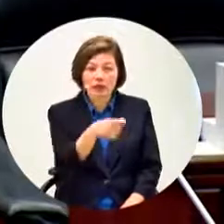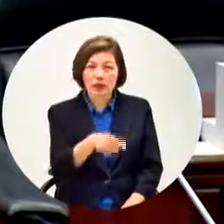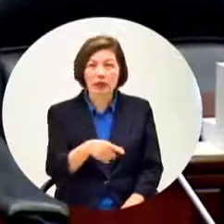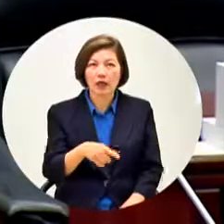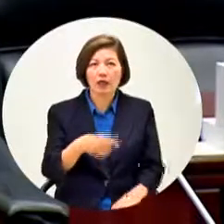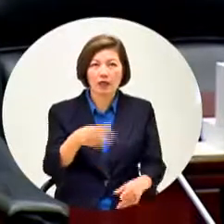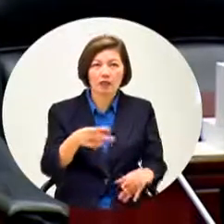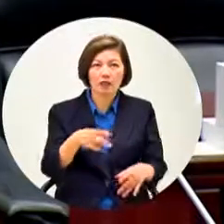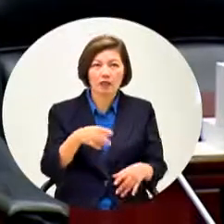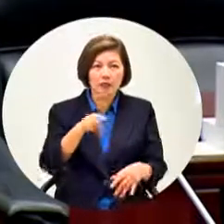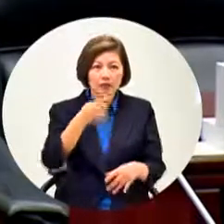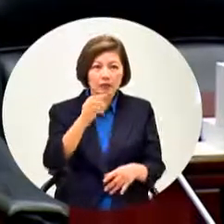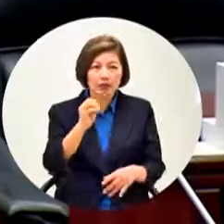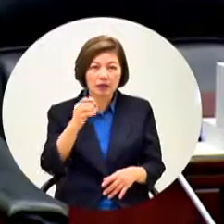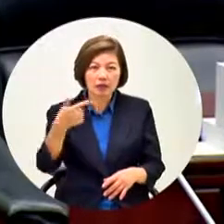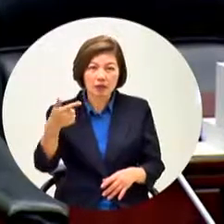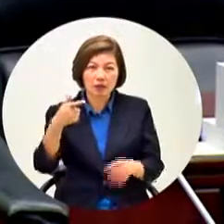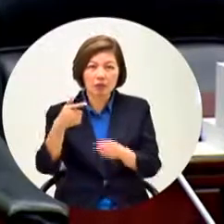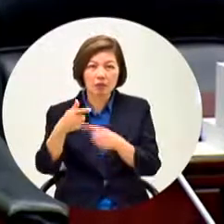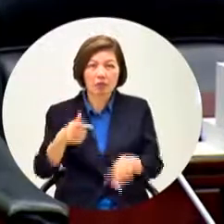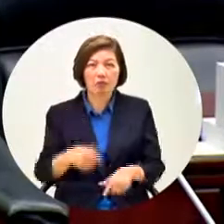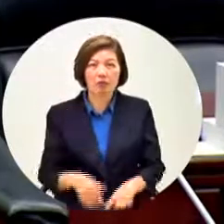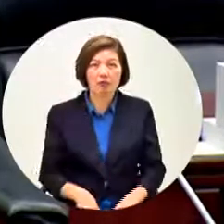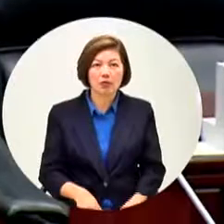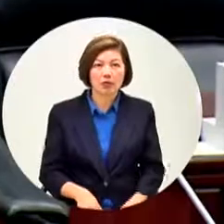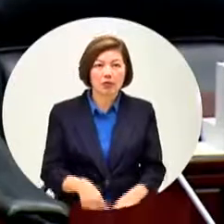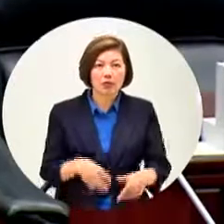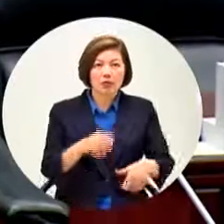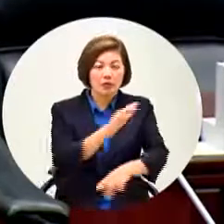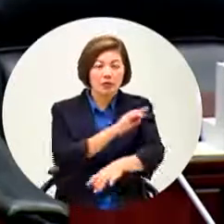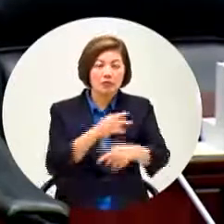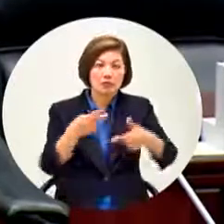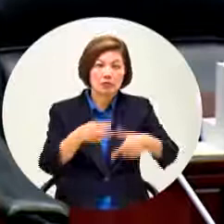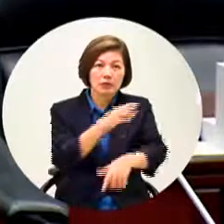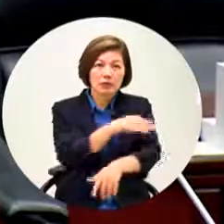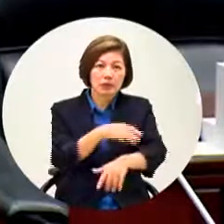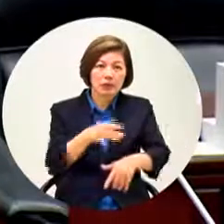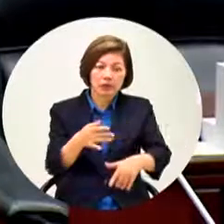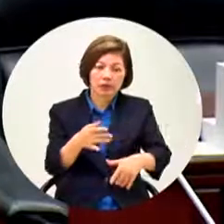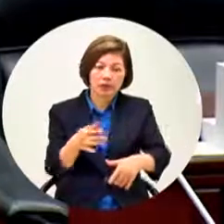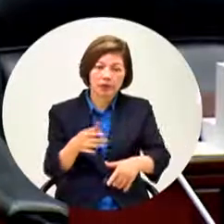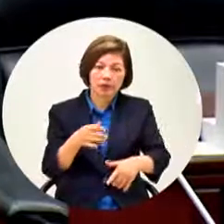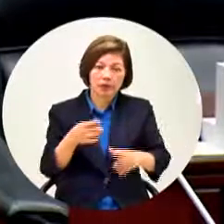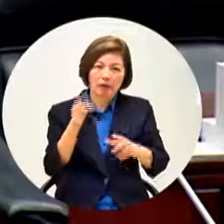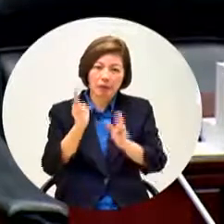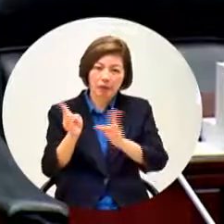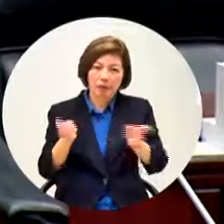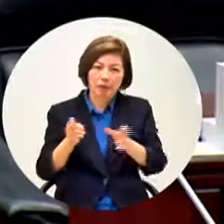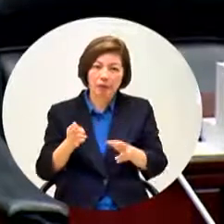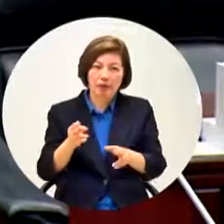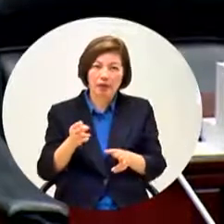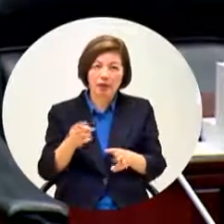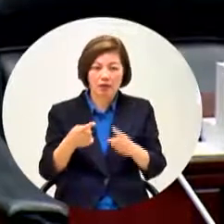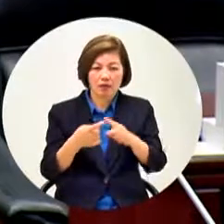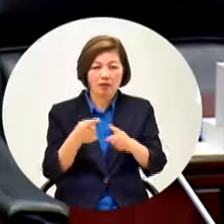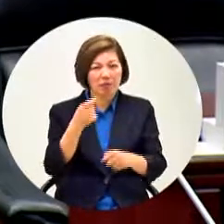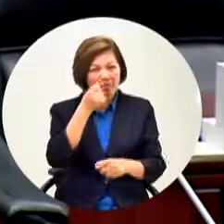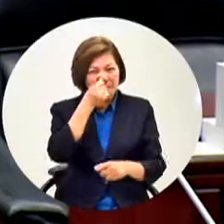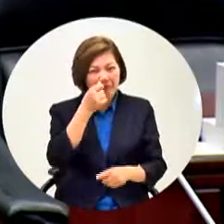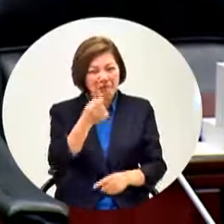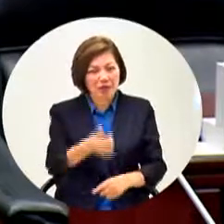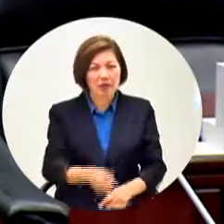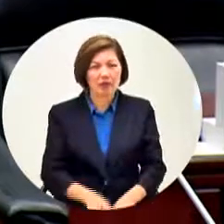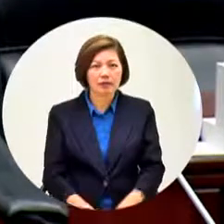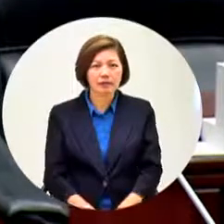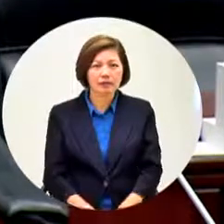区差7,000+减20+个清洁队员，这对我感觉个啦，